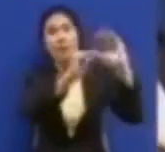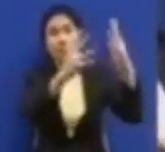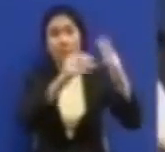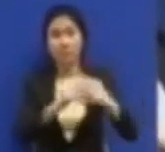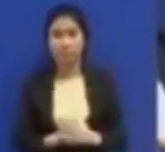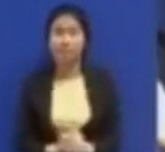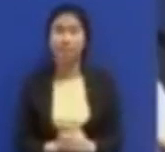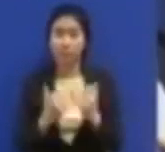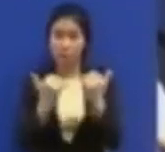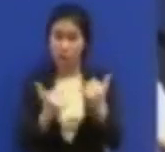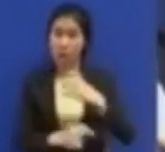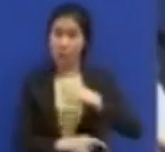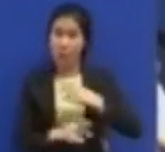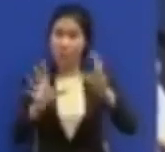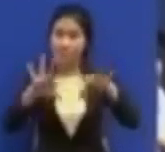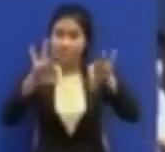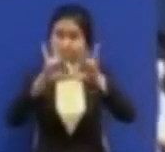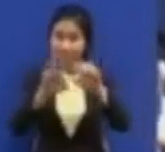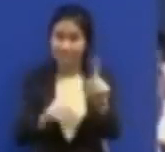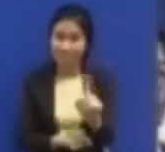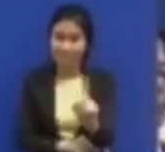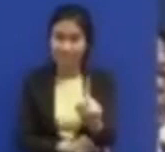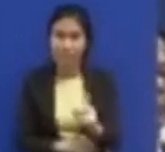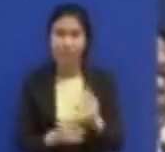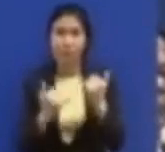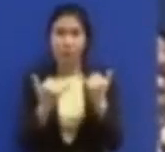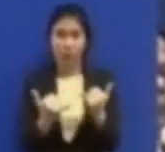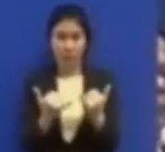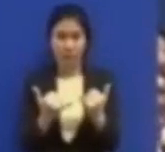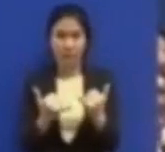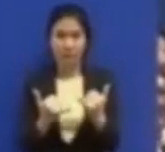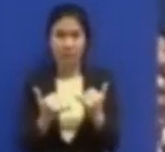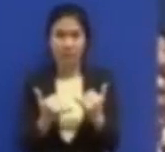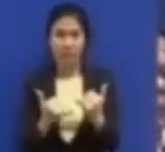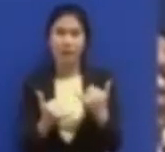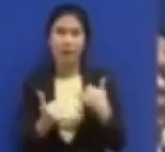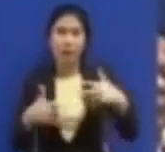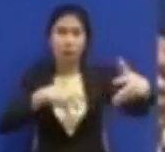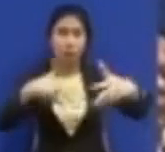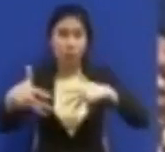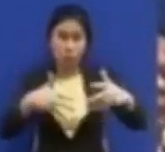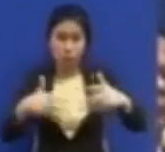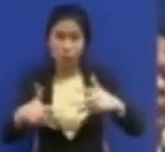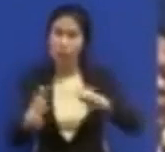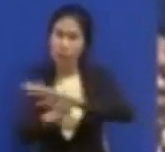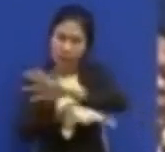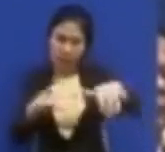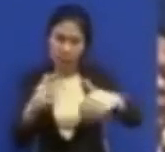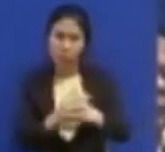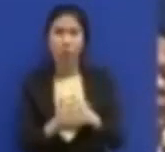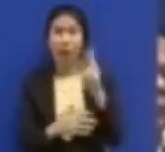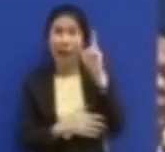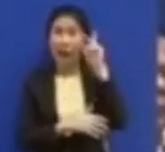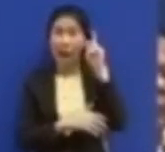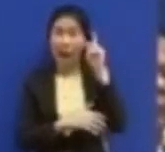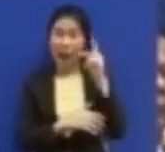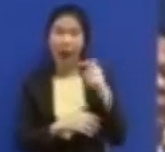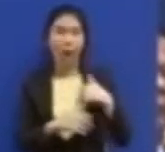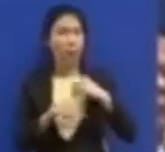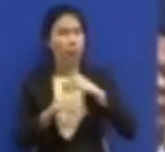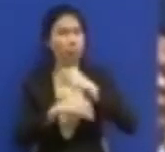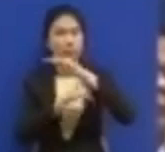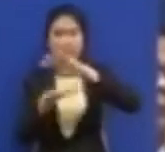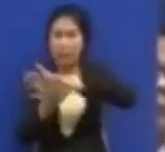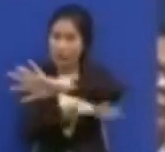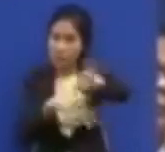ราะฉะนั้นผมย้ำท่านประธานครับว่าวันนี้พี่น้องประชาชนที่เคารพทุกท่านสื่อมวลชนทั่วโลกครับถ้ามี